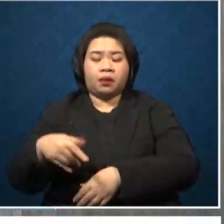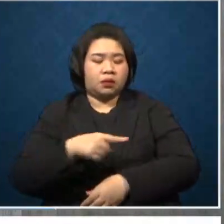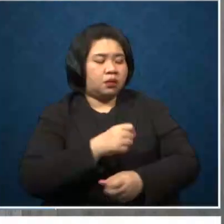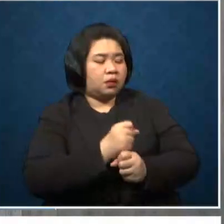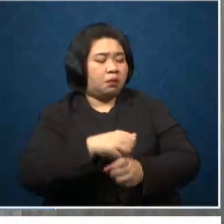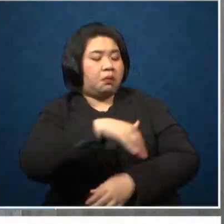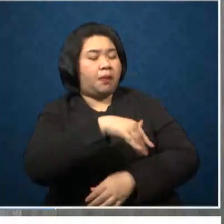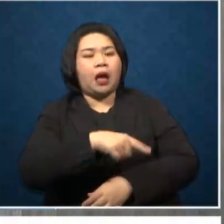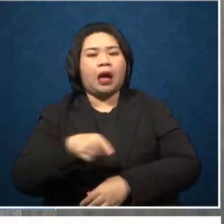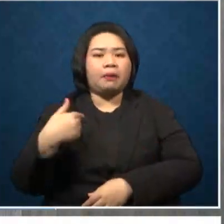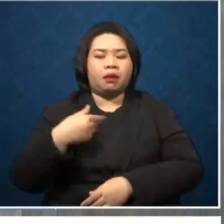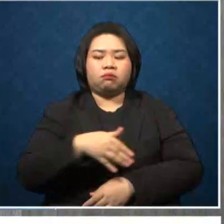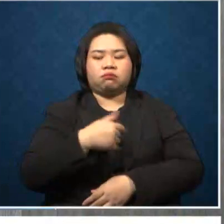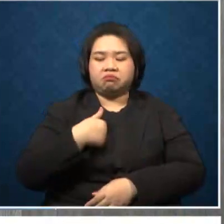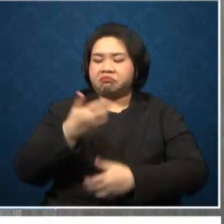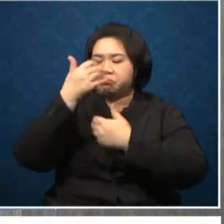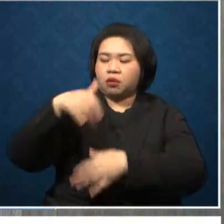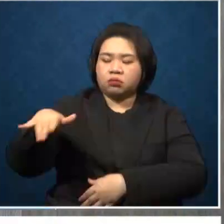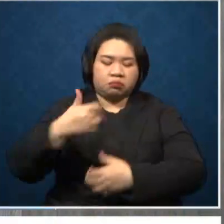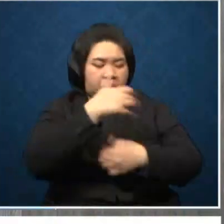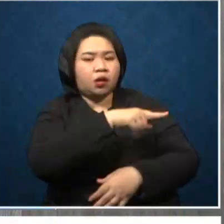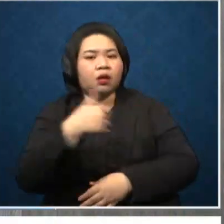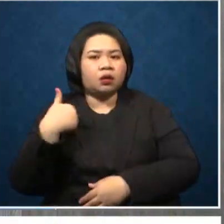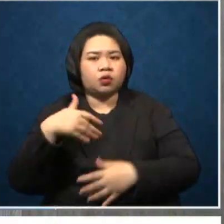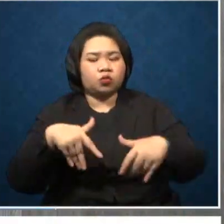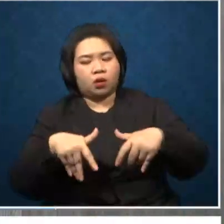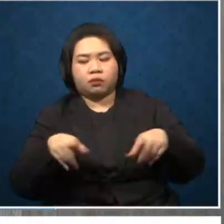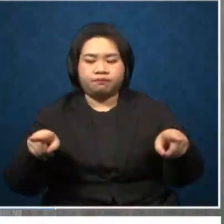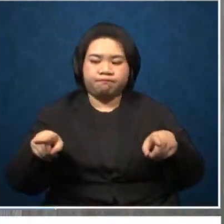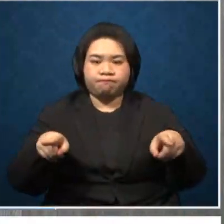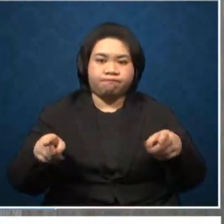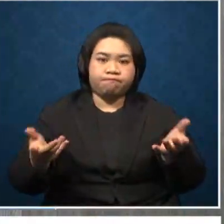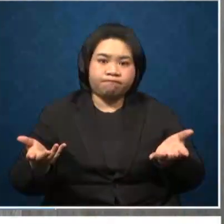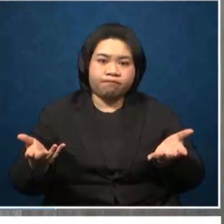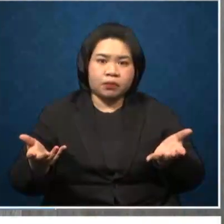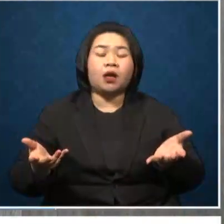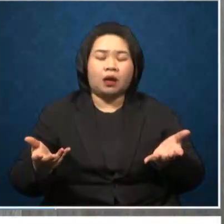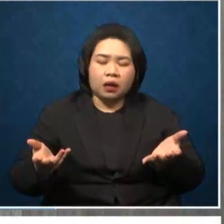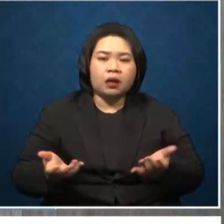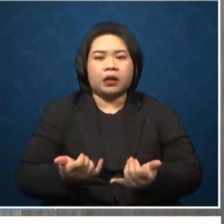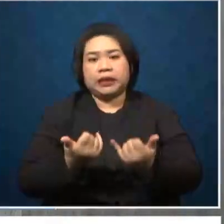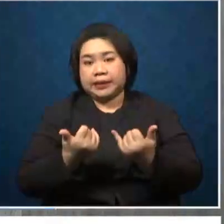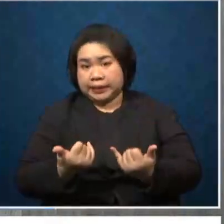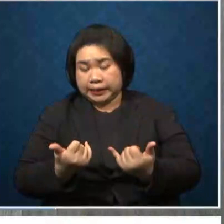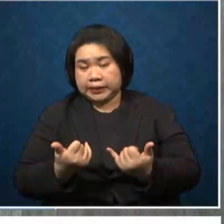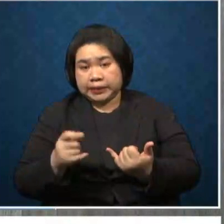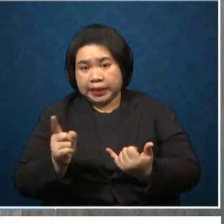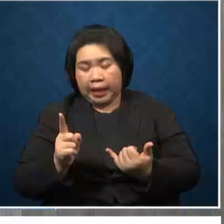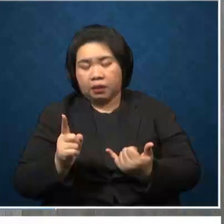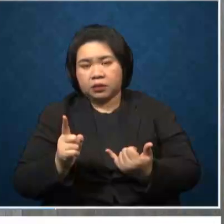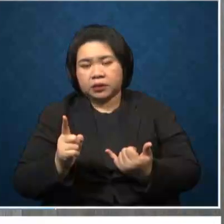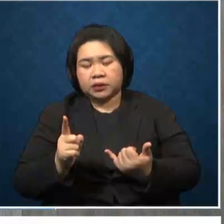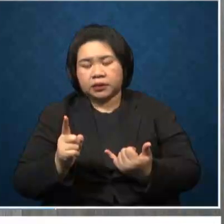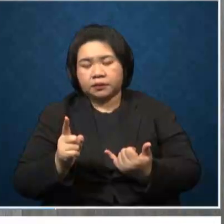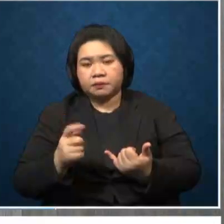งานแย่งกันไม่ทำงานชาวบ้านก็เลยงงๆแต่แน่นอนครับด้วยพลังของความสัม